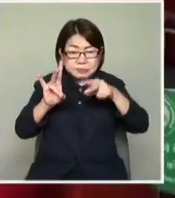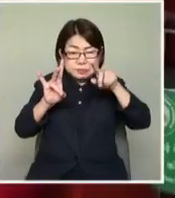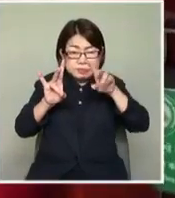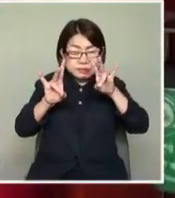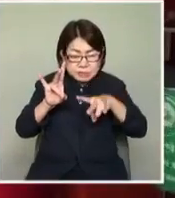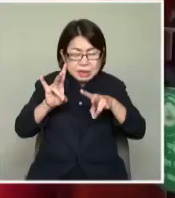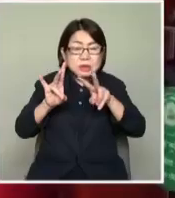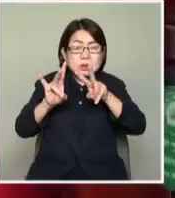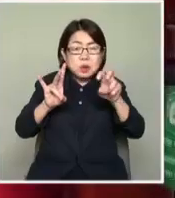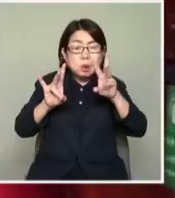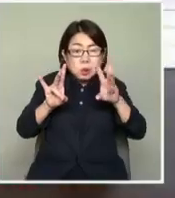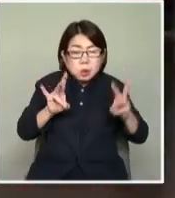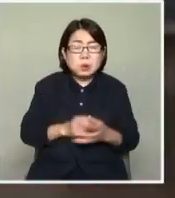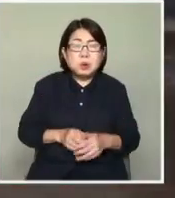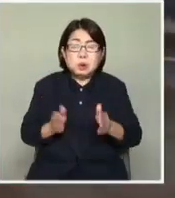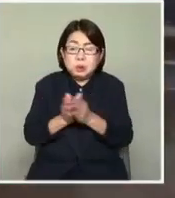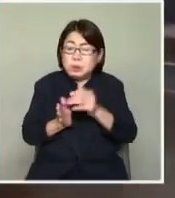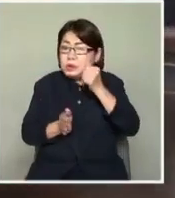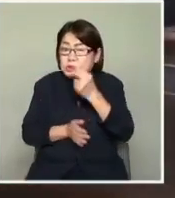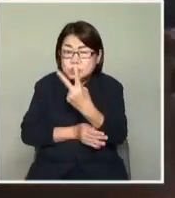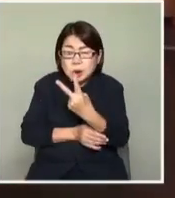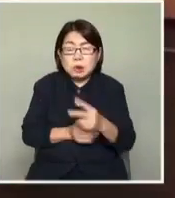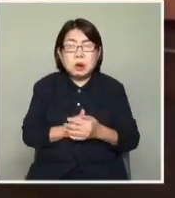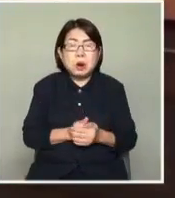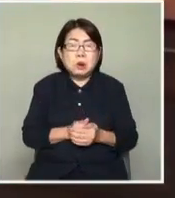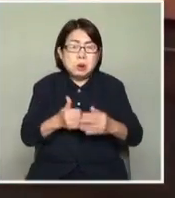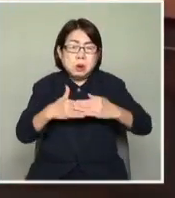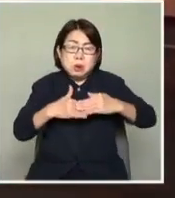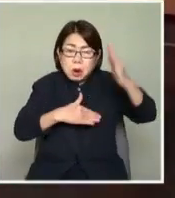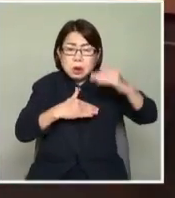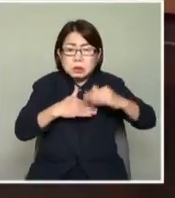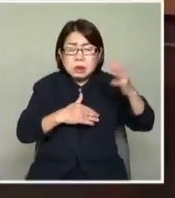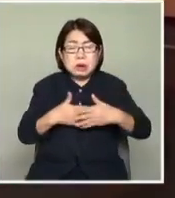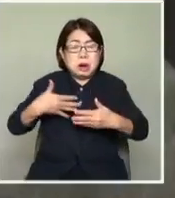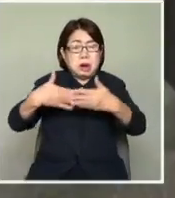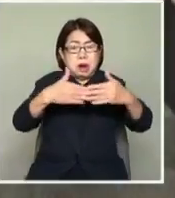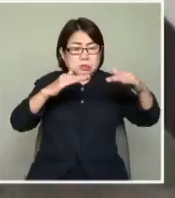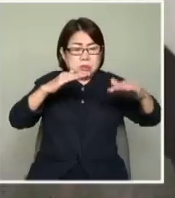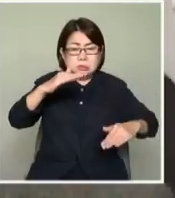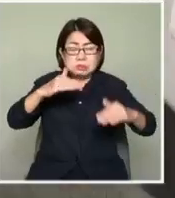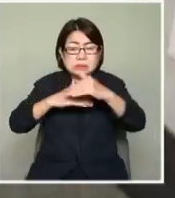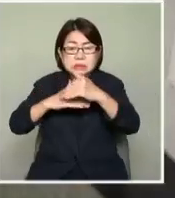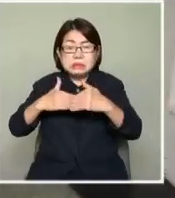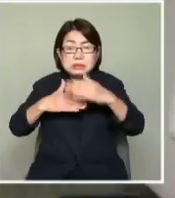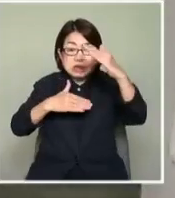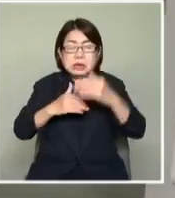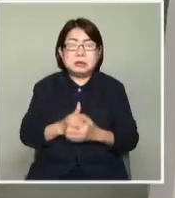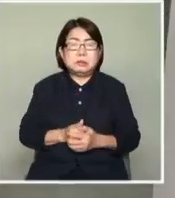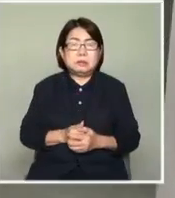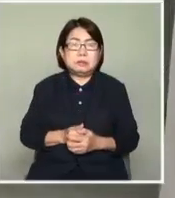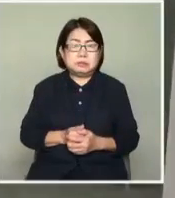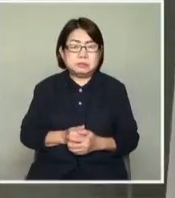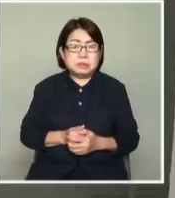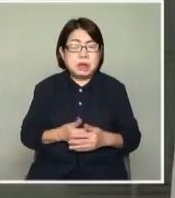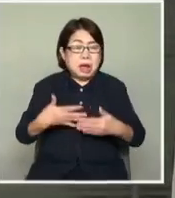77,266 คน2วันนี้เนี่ยแซงตัวเลขผู้ติดเชื้อรายใหม่สูงสุดในสหรัฐอเมริกาที่รายงาน16กรกฎาค